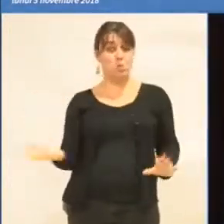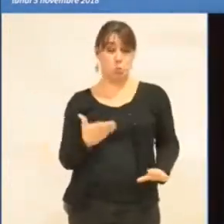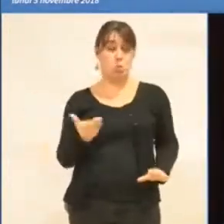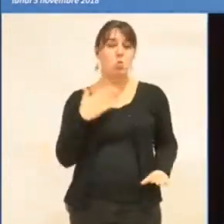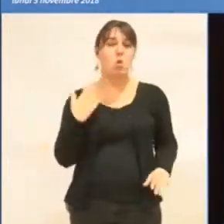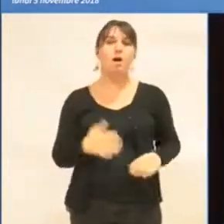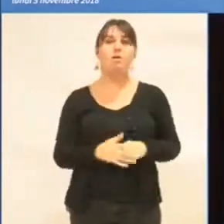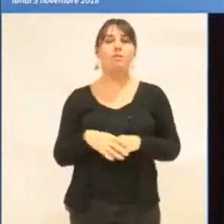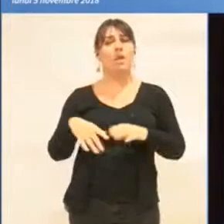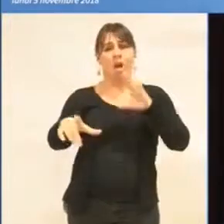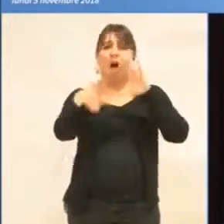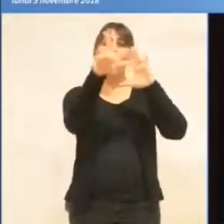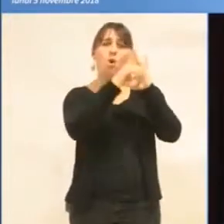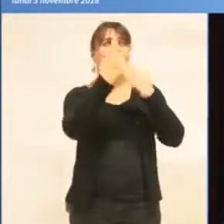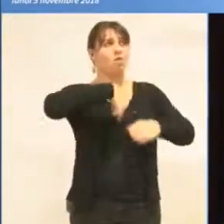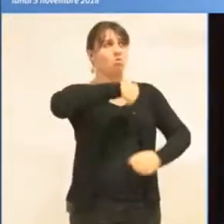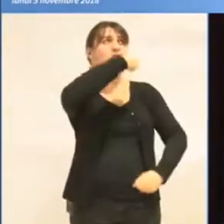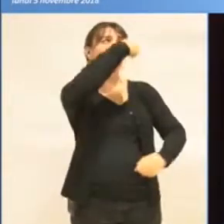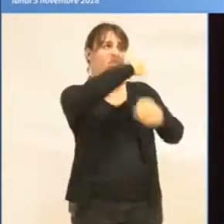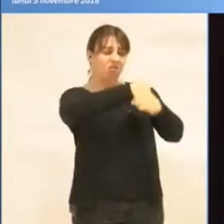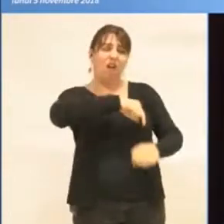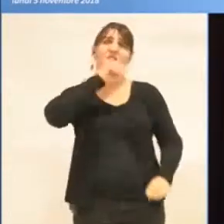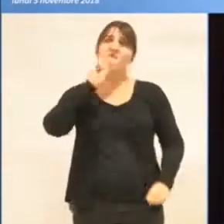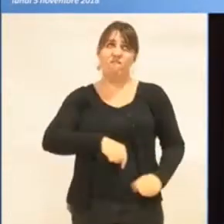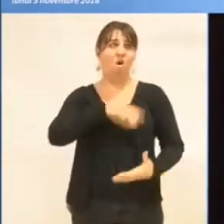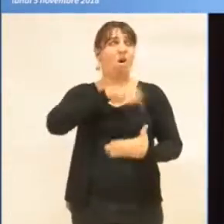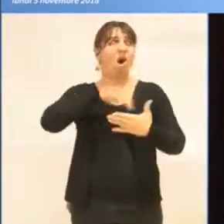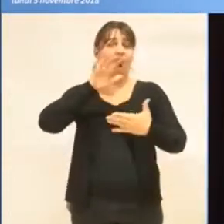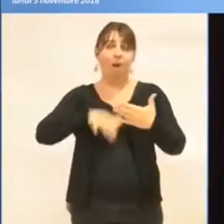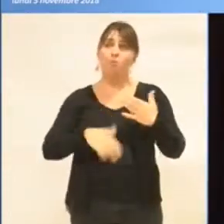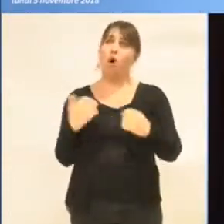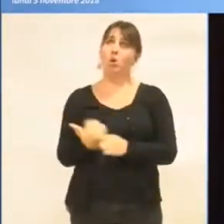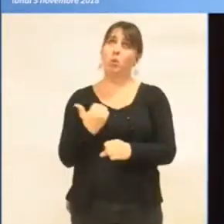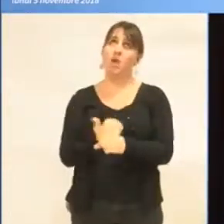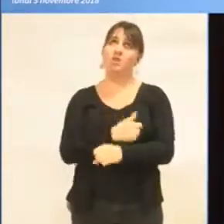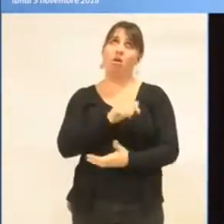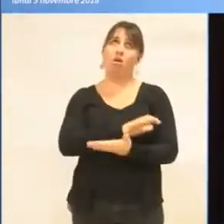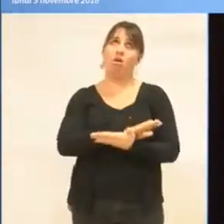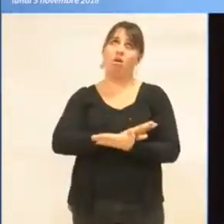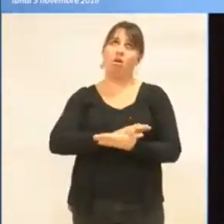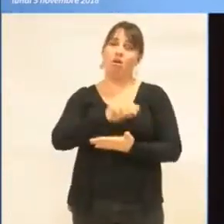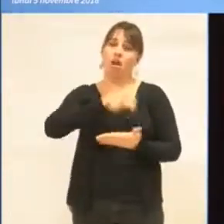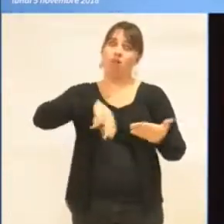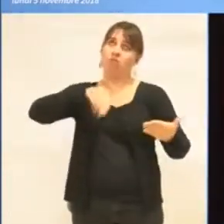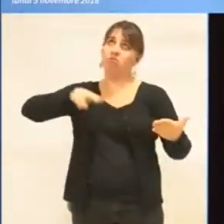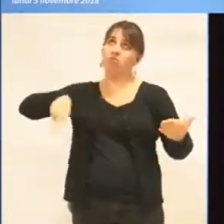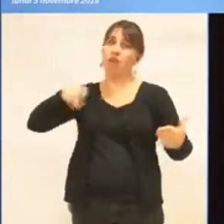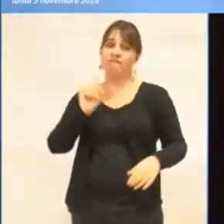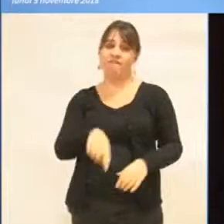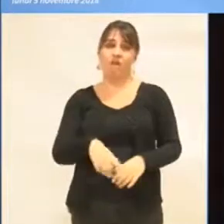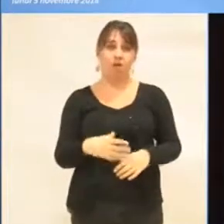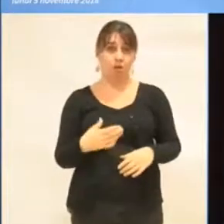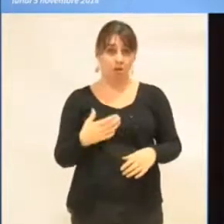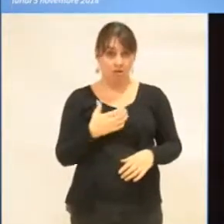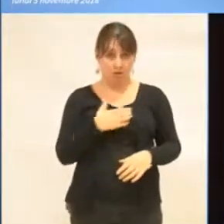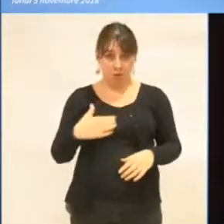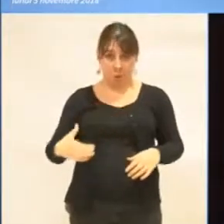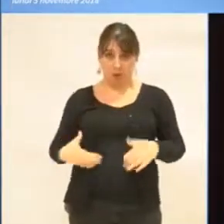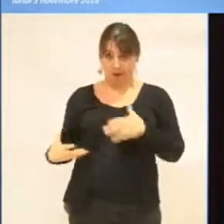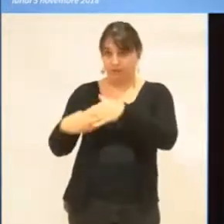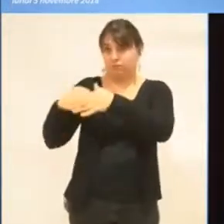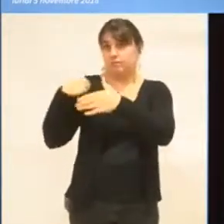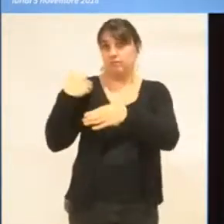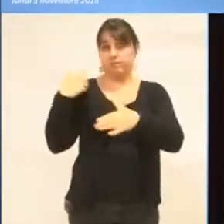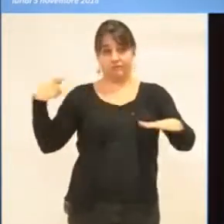trop d'importance aux propos que vous avez eus, puis ça m'appartient pas. Par contre, la première chose que je veux dire, c'est que je suis en total désaccord avec tout ce que vous venez de